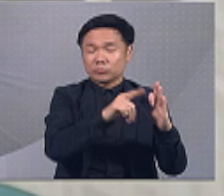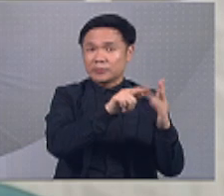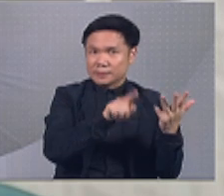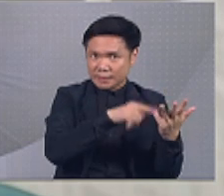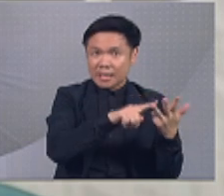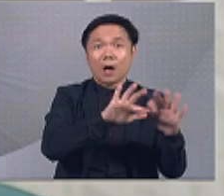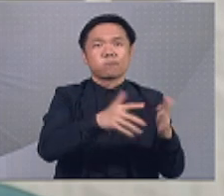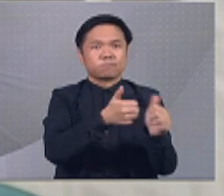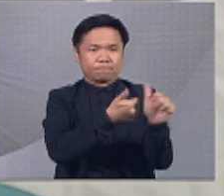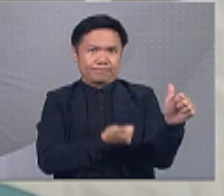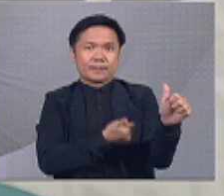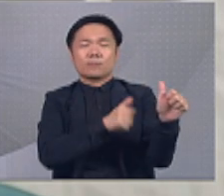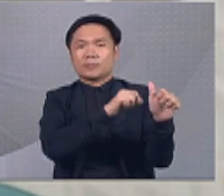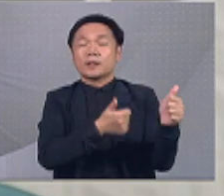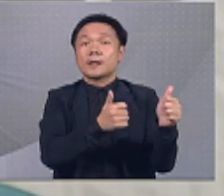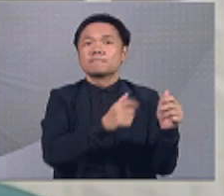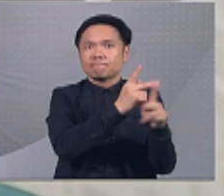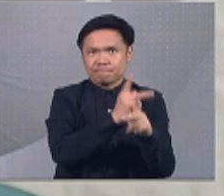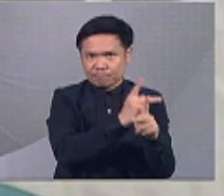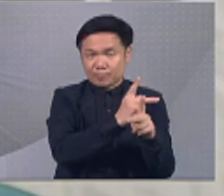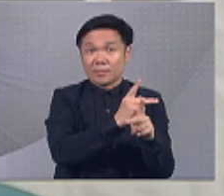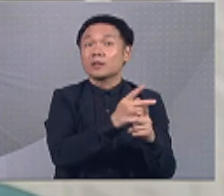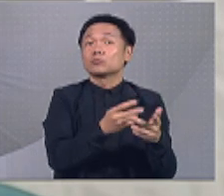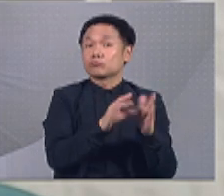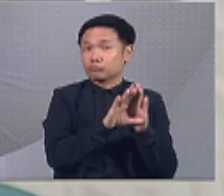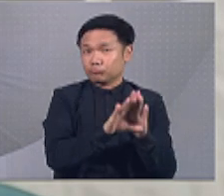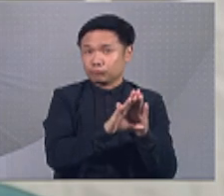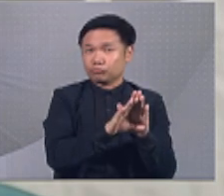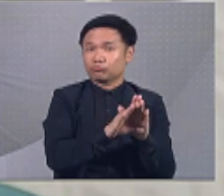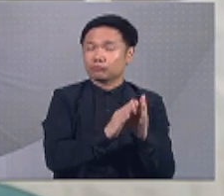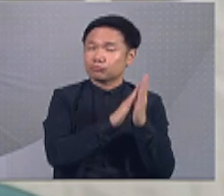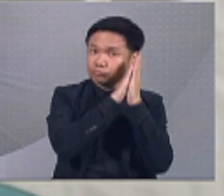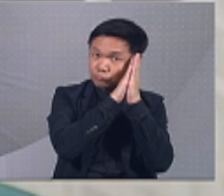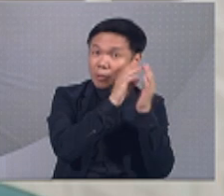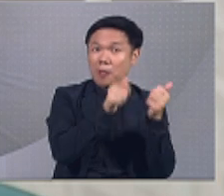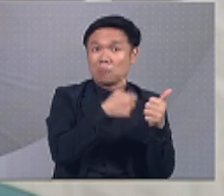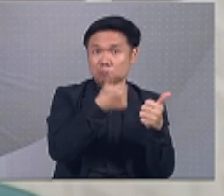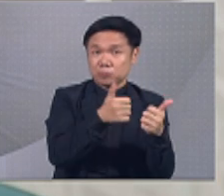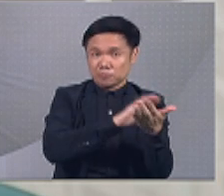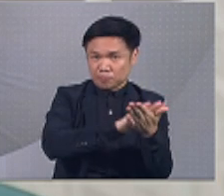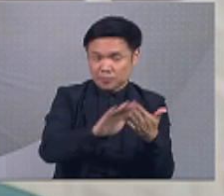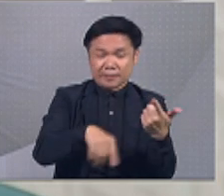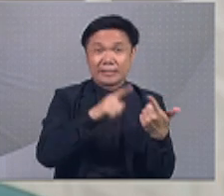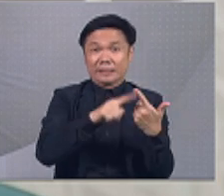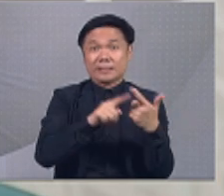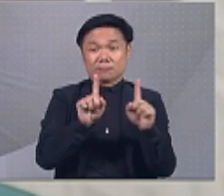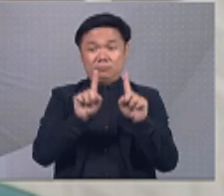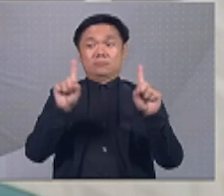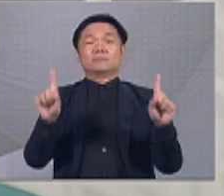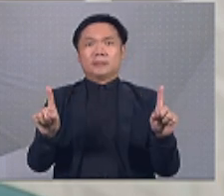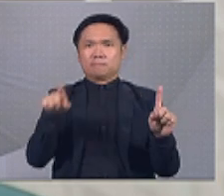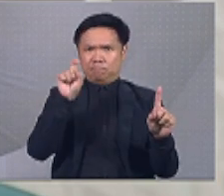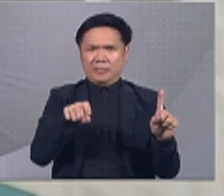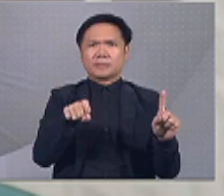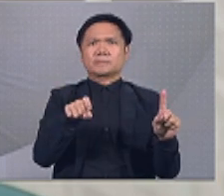pencegahan yaitu menyediakan penginapan yang kondusif untuk memastikan penjarakan sosial yang selama dapat